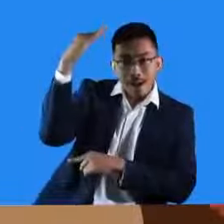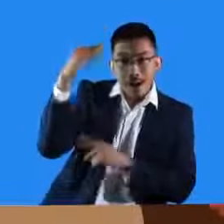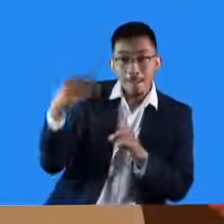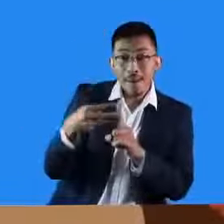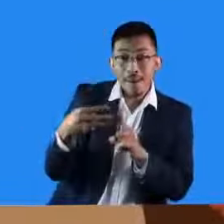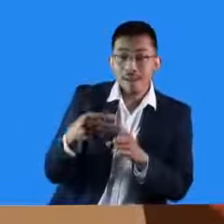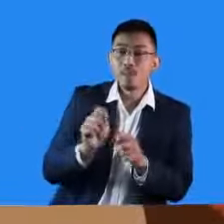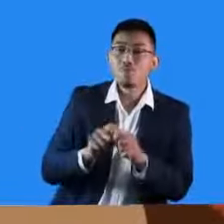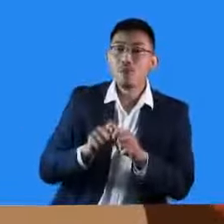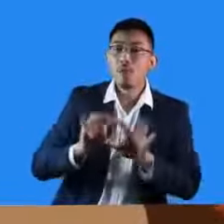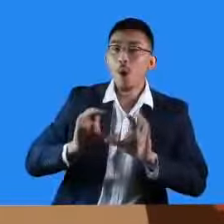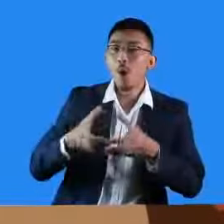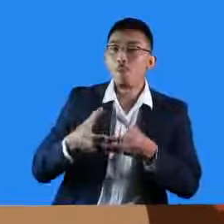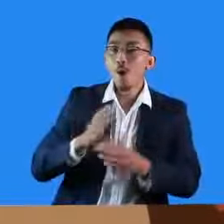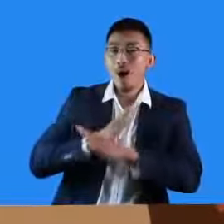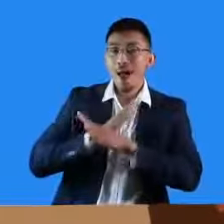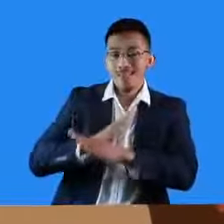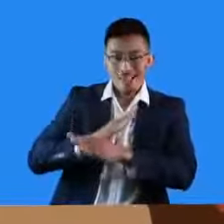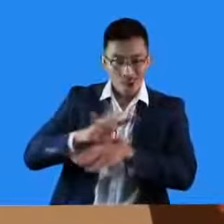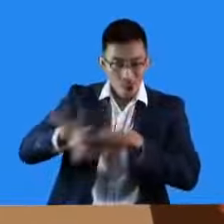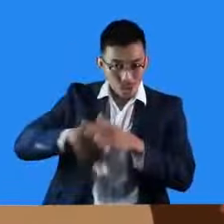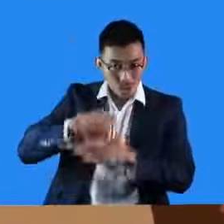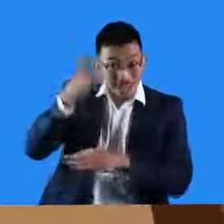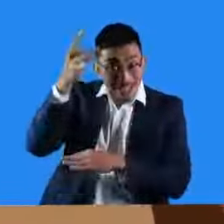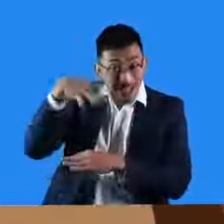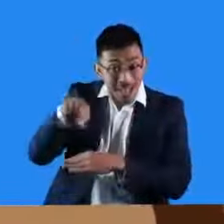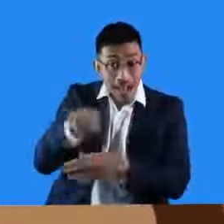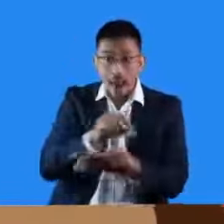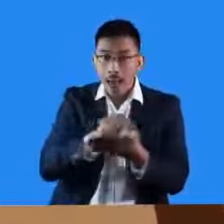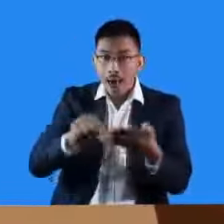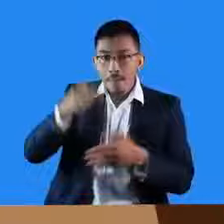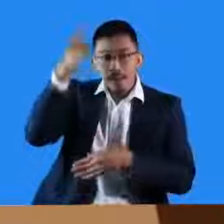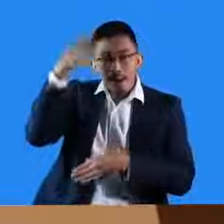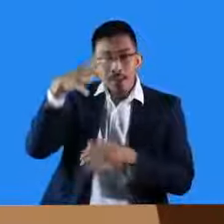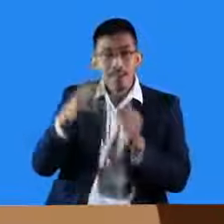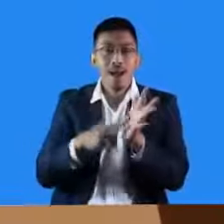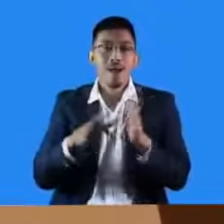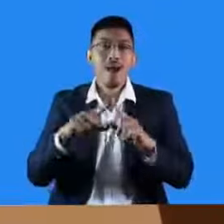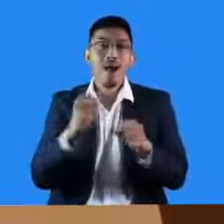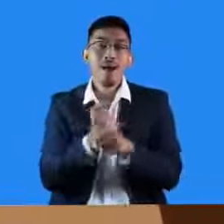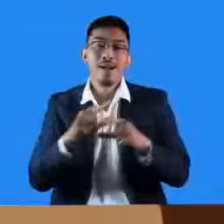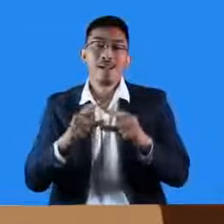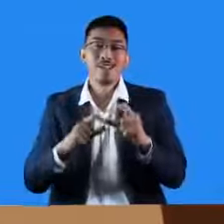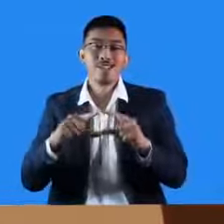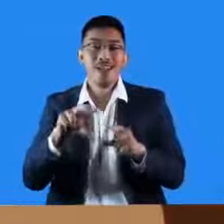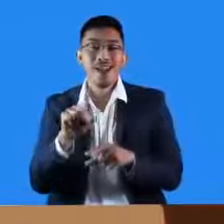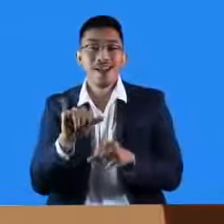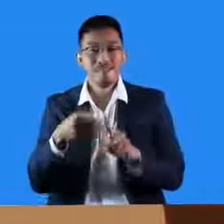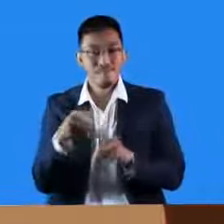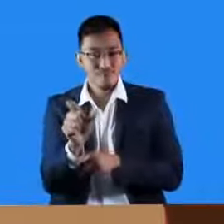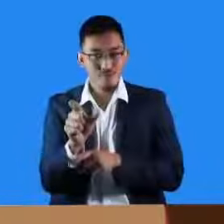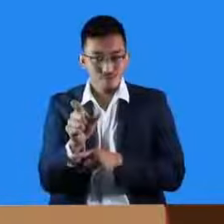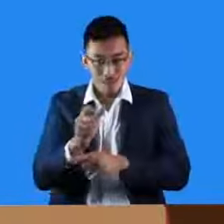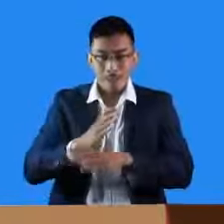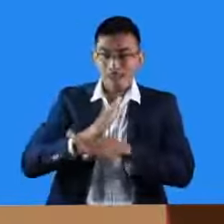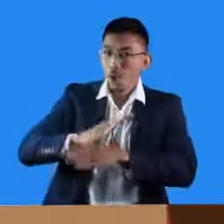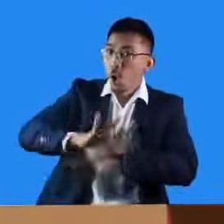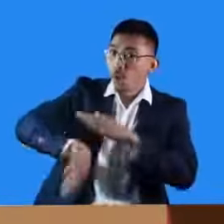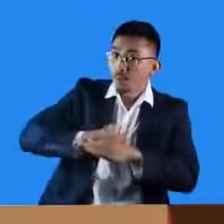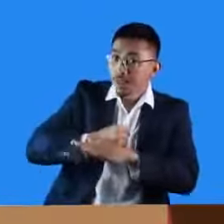kakaknya, Benget, untuk membuat gerakan anti korupsi di desanya dan diberi nama Desa Nagasaribu Melawan